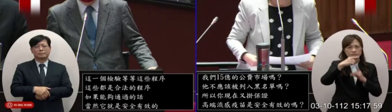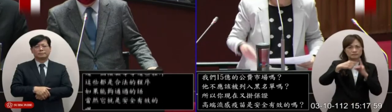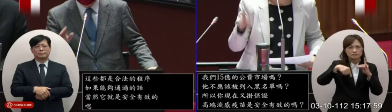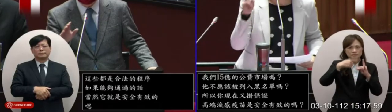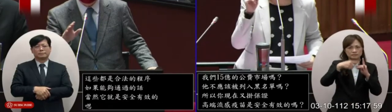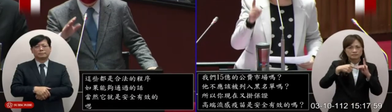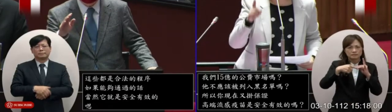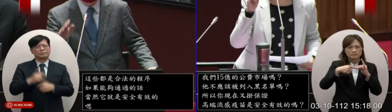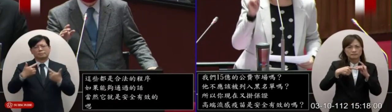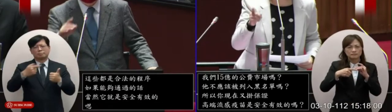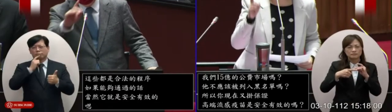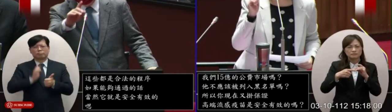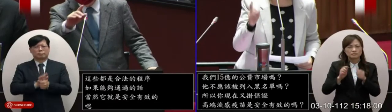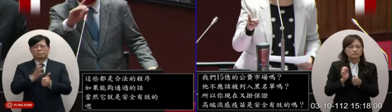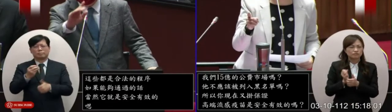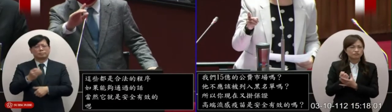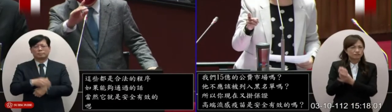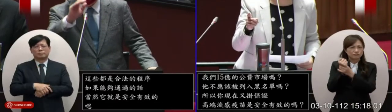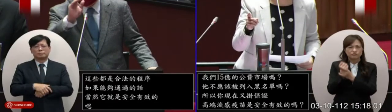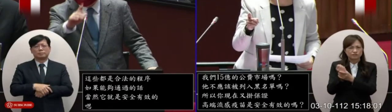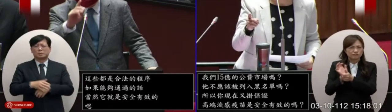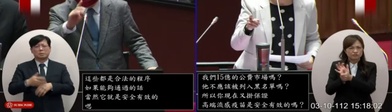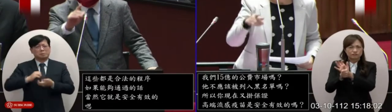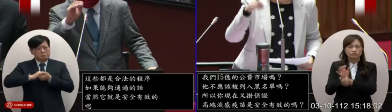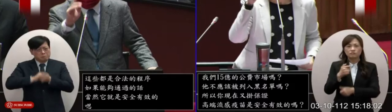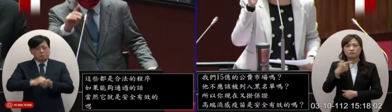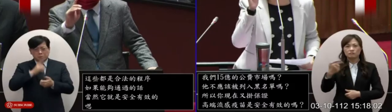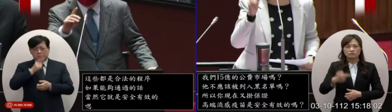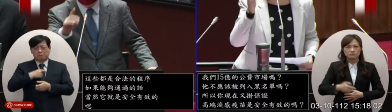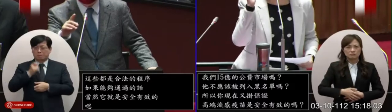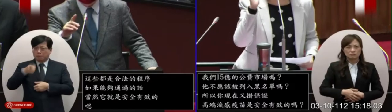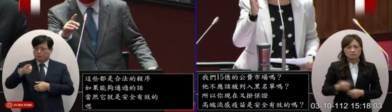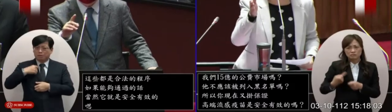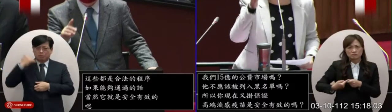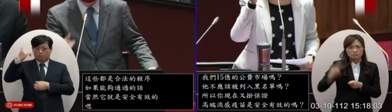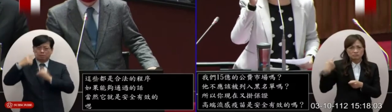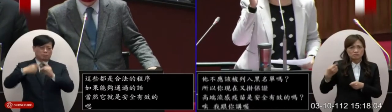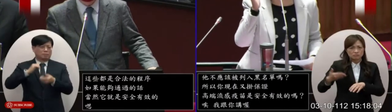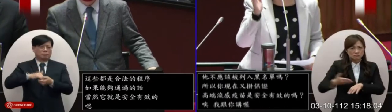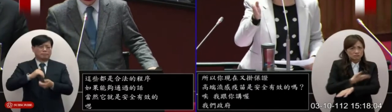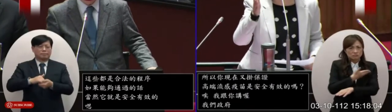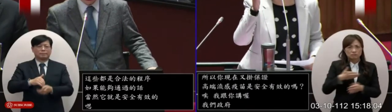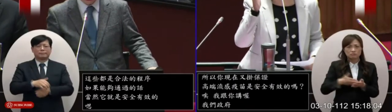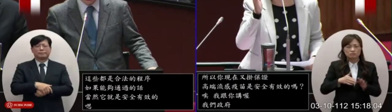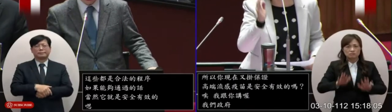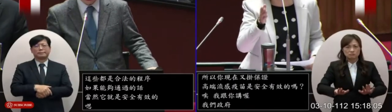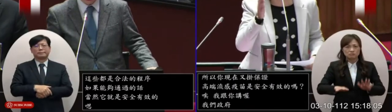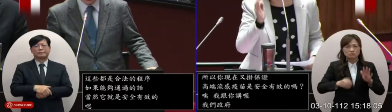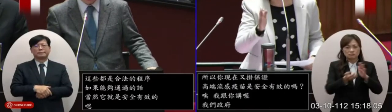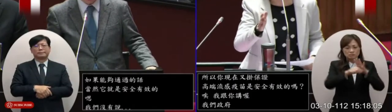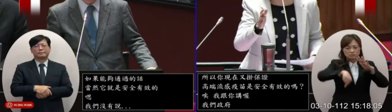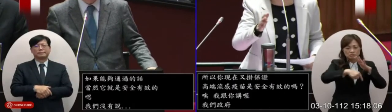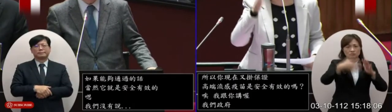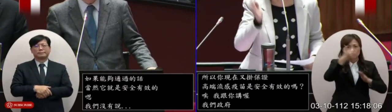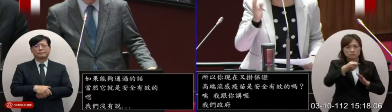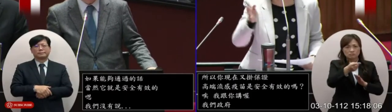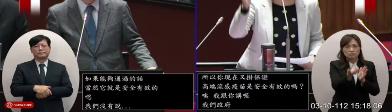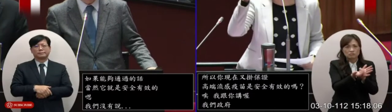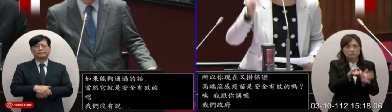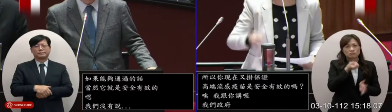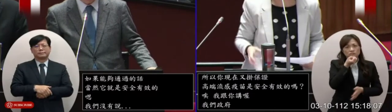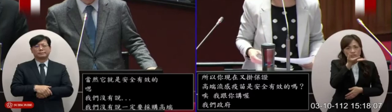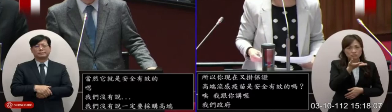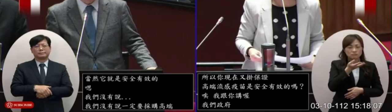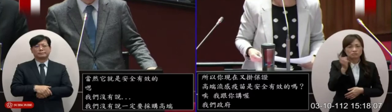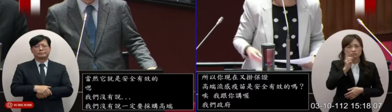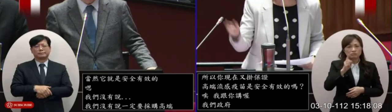盾。 我们没有 说高端，从去年年中开始， 我们没有说一定要采购高端。 刚才在我们院长口中所谓成功